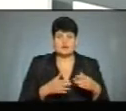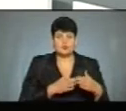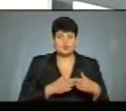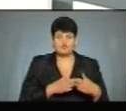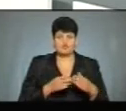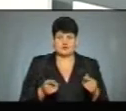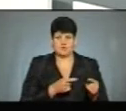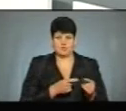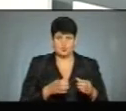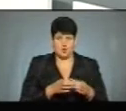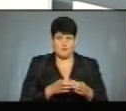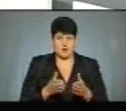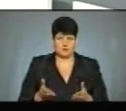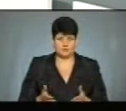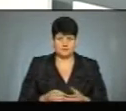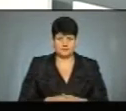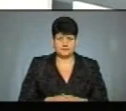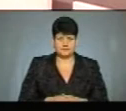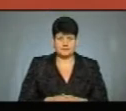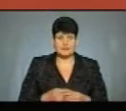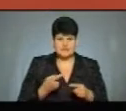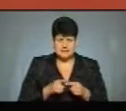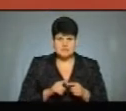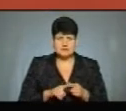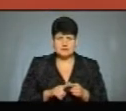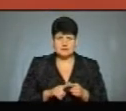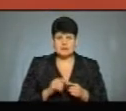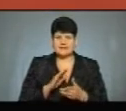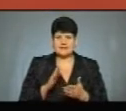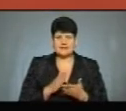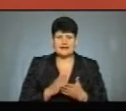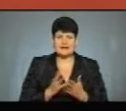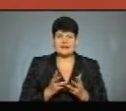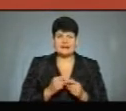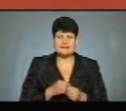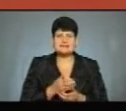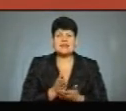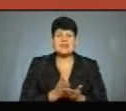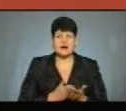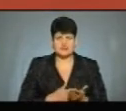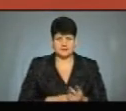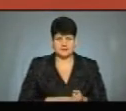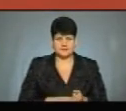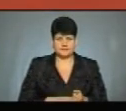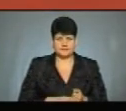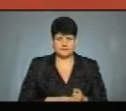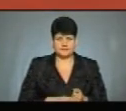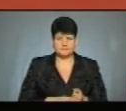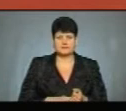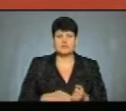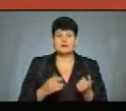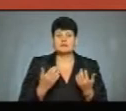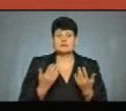протягом 1, 2, 4 років. Тобто це такий критерій не кількісний, а якісний.